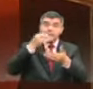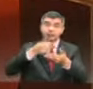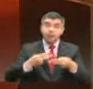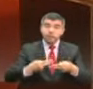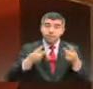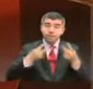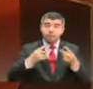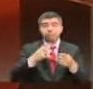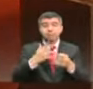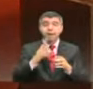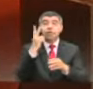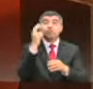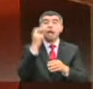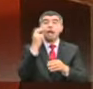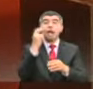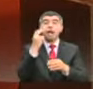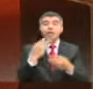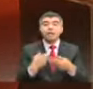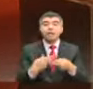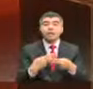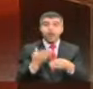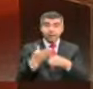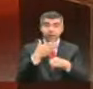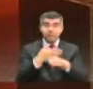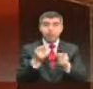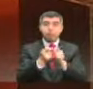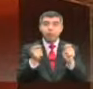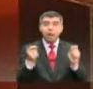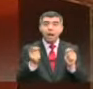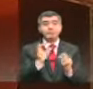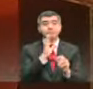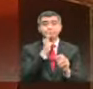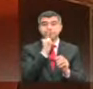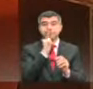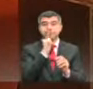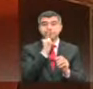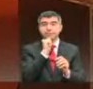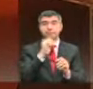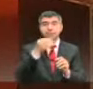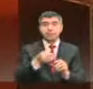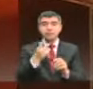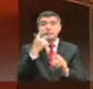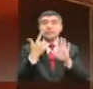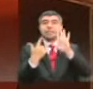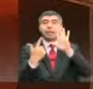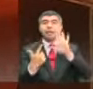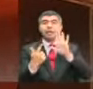قلنا 60 يوم بعد ما تنشر في الجريدة الرسمية. ما معنى هذا بالضبط؟ غتبدا التطبيق ديالها على أرض الواقع يوم